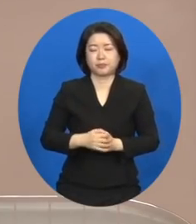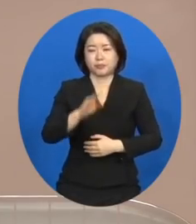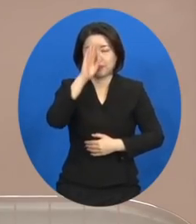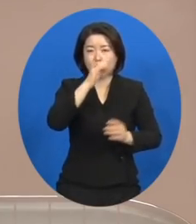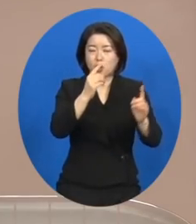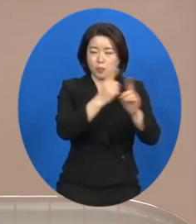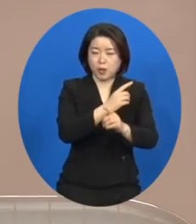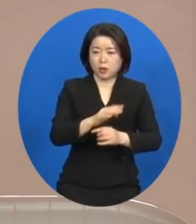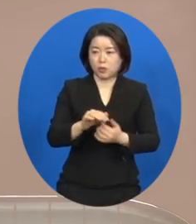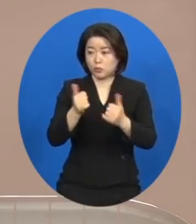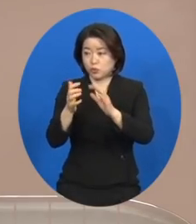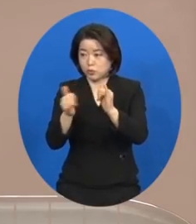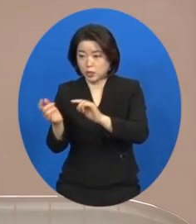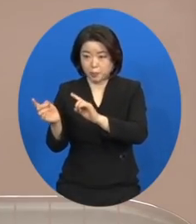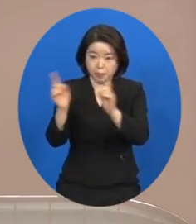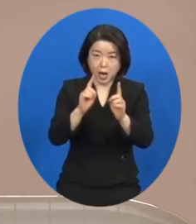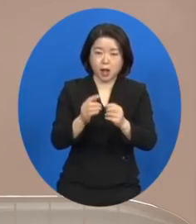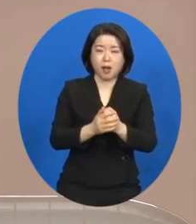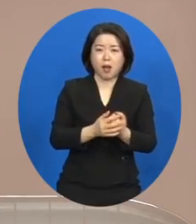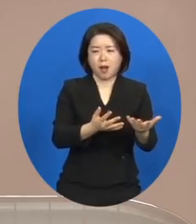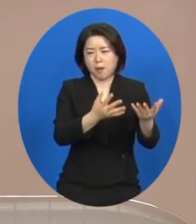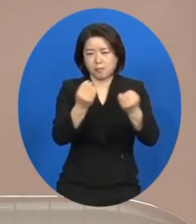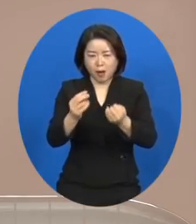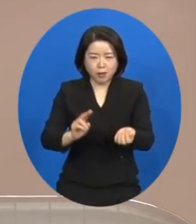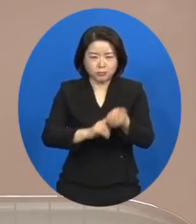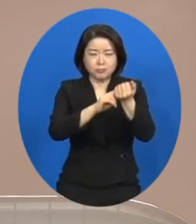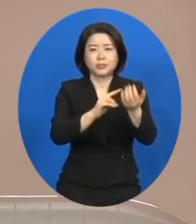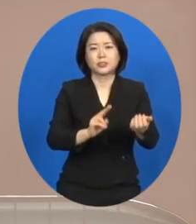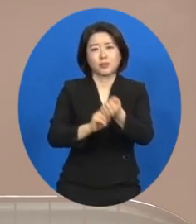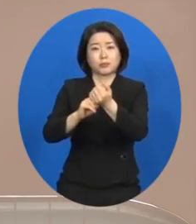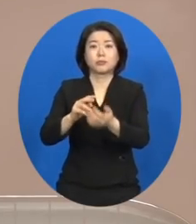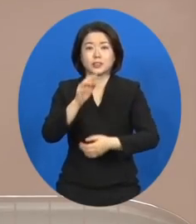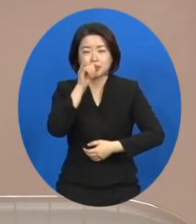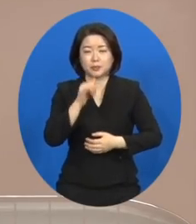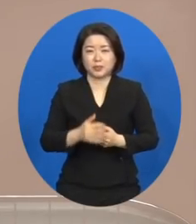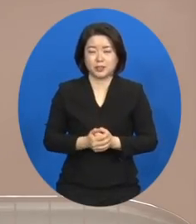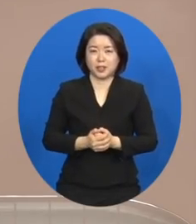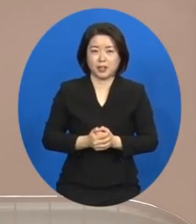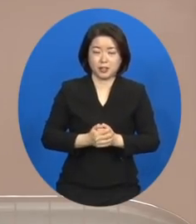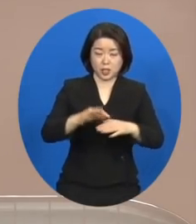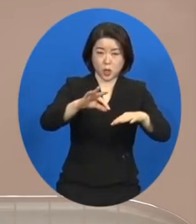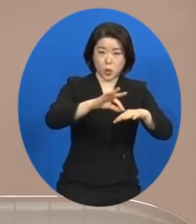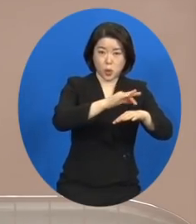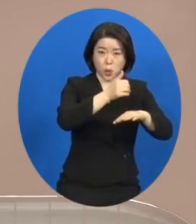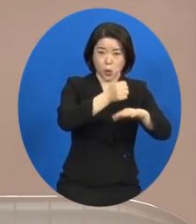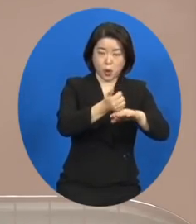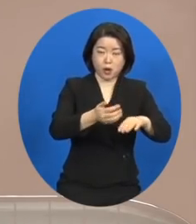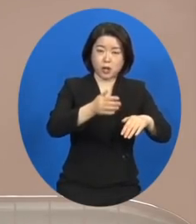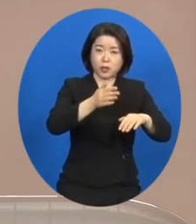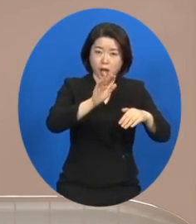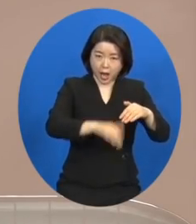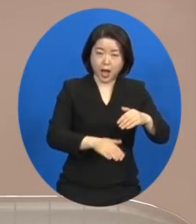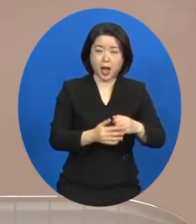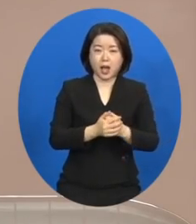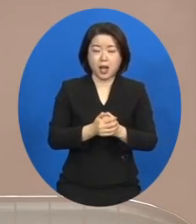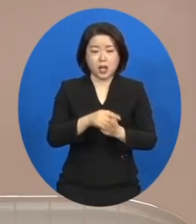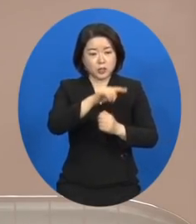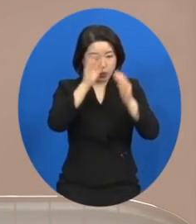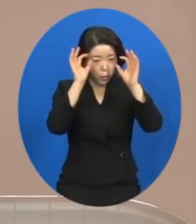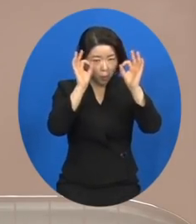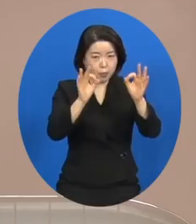고쳤고요, 죽은 자도 살리고요, 참 많은 기사와 이적을 행했죠. 그런데 열왕기하 13장 14절에 보니까 엘리사가 죽을 병에